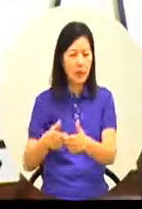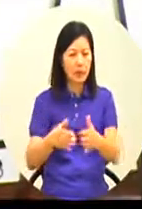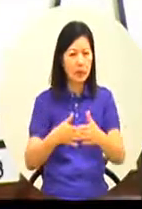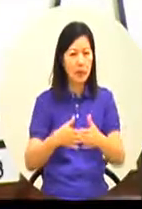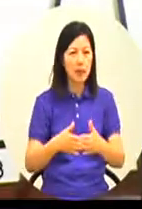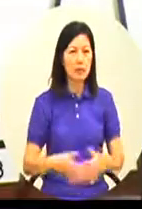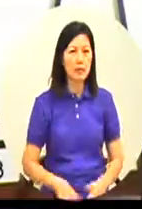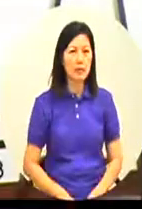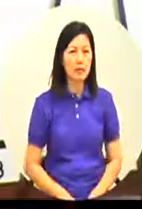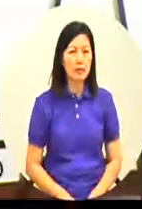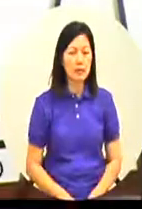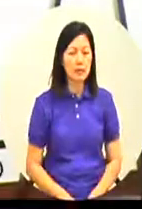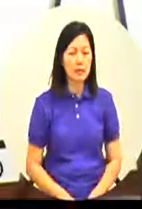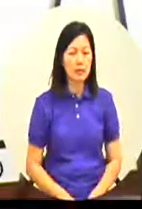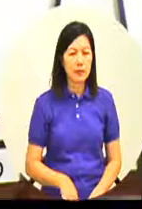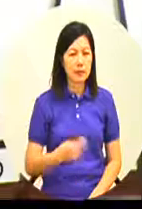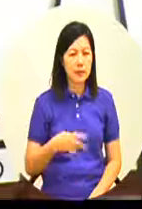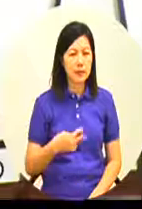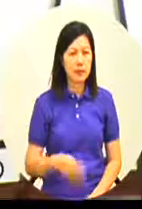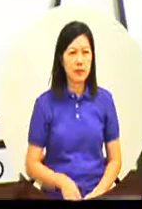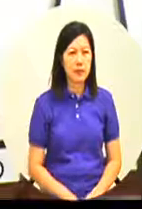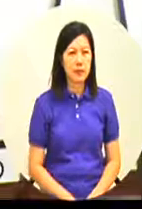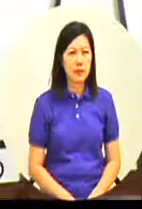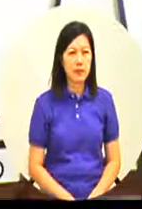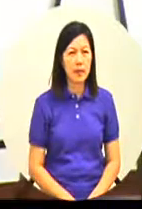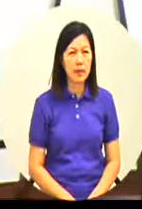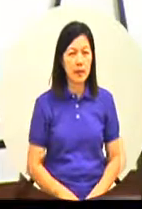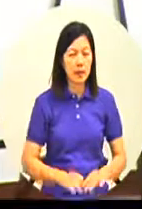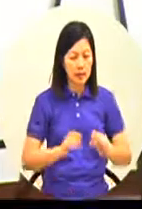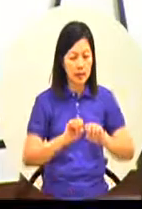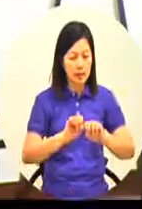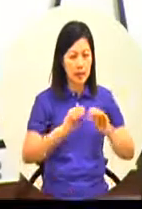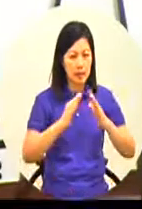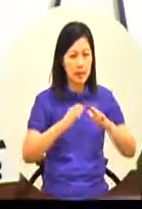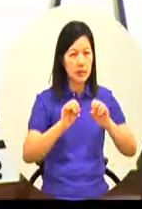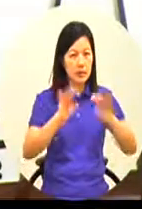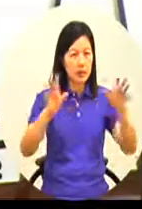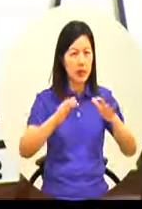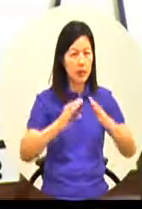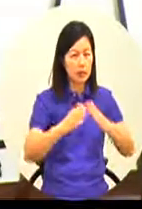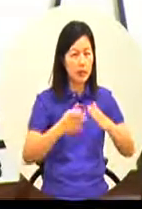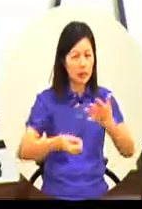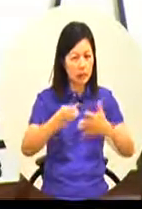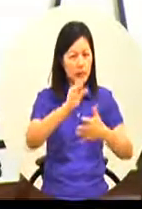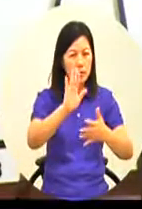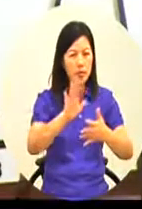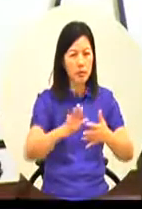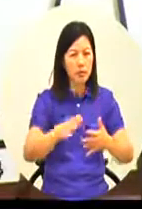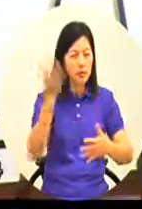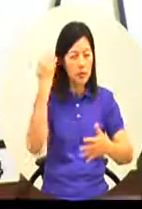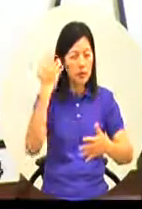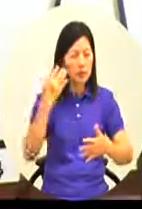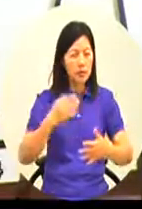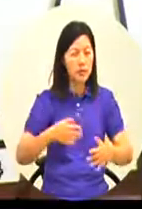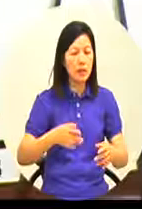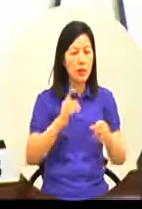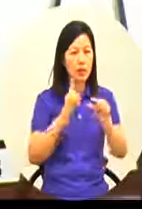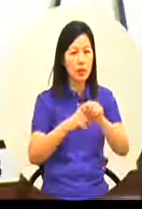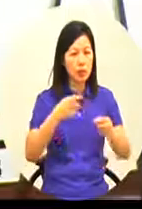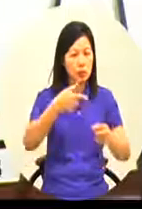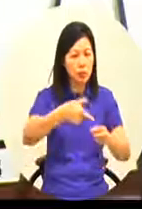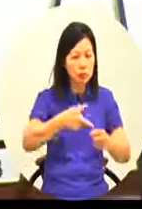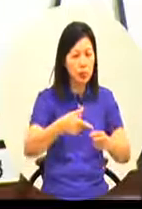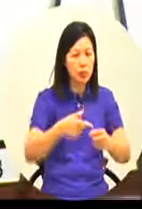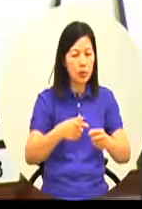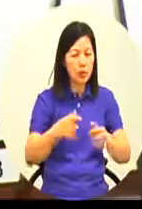进步的他往前踏一步，就是过去我们对中油，我们也认为他可能是跟我们敌对哈。从地下管